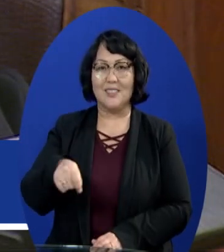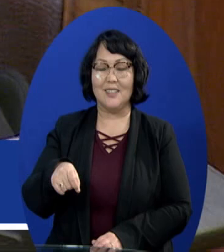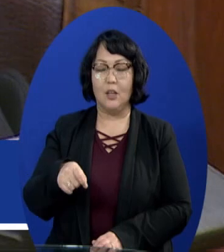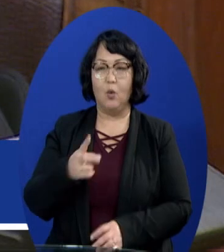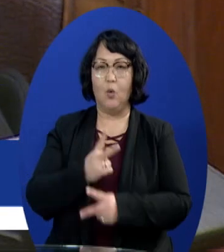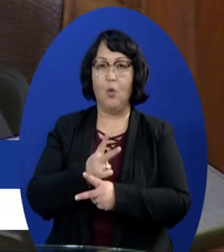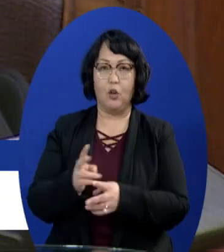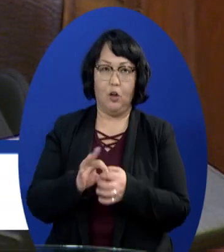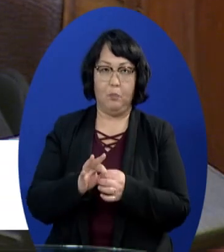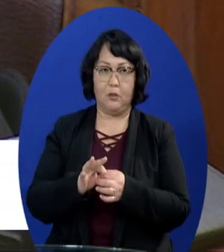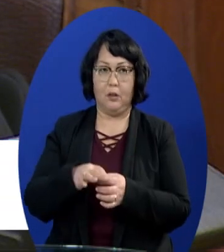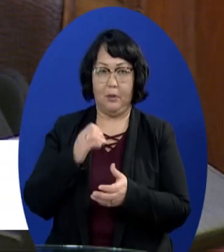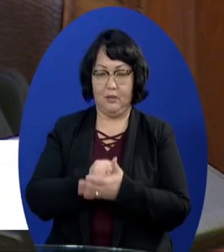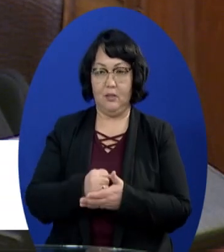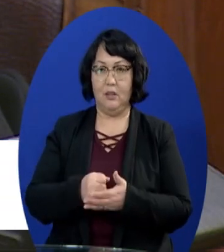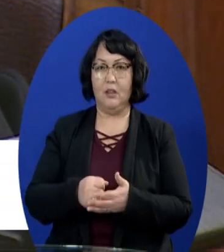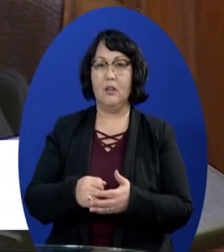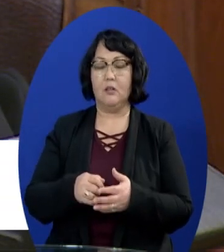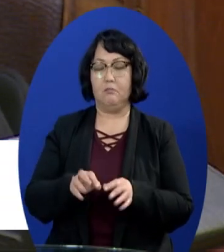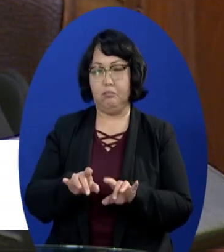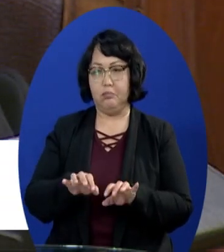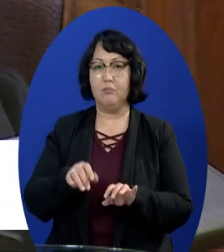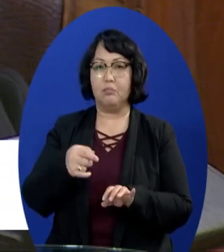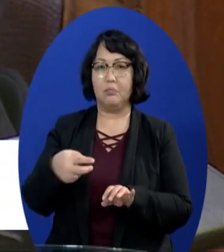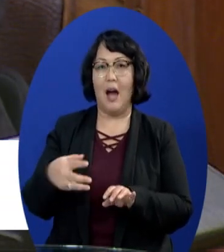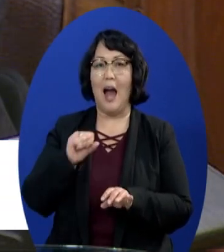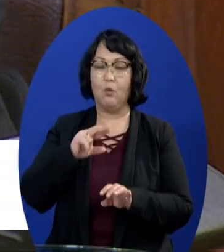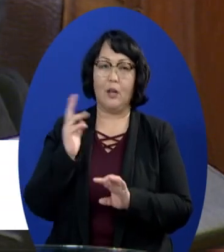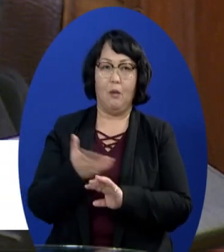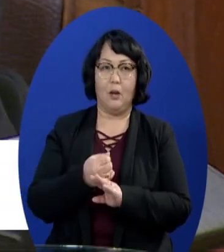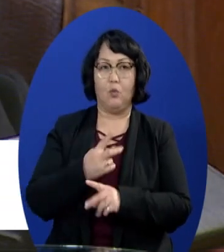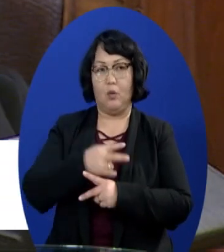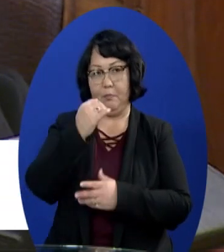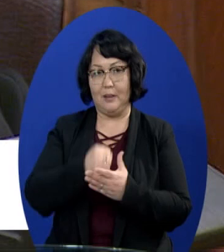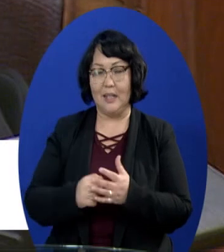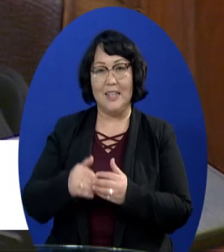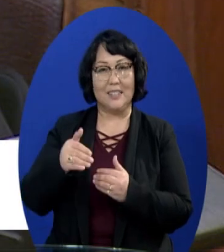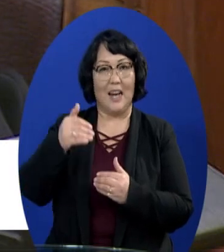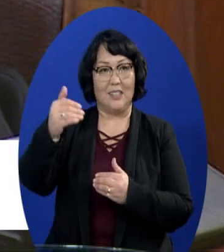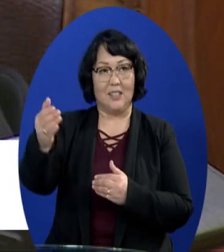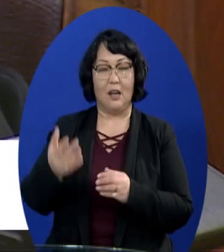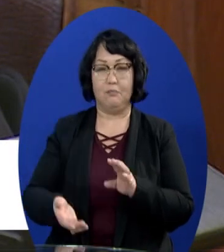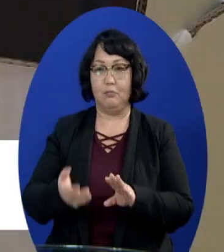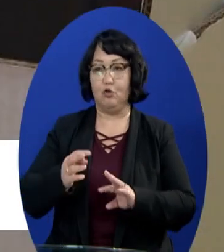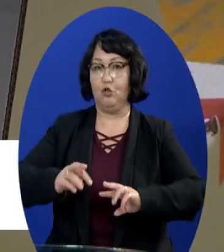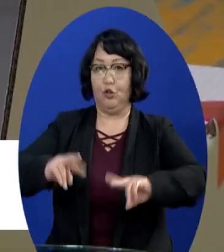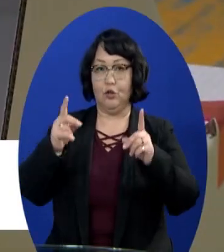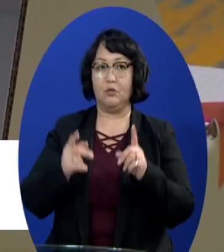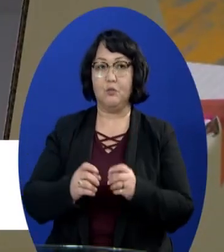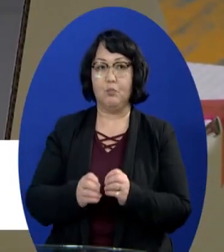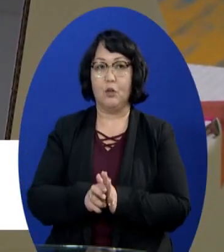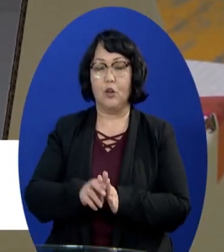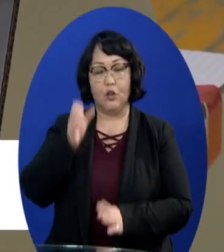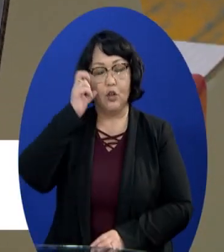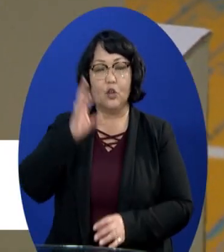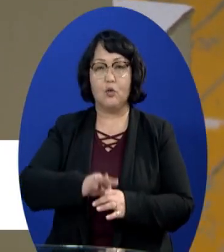батлаад тэр аюулгүй байдлынхаа тухай хуулиудыг батлаад ингээд явах юм бол бас цаашдаа бид нар ийм шилжилтүүд хийх юм өрн болцоо байгаа.